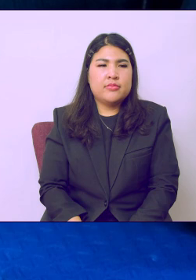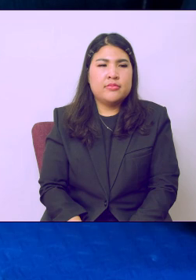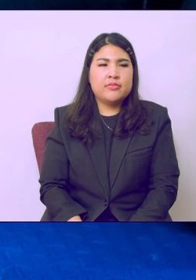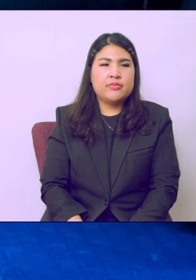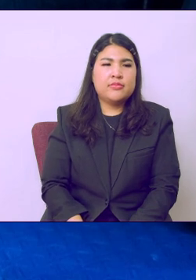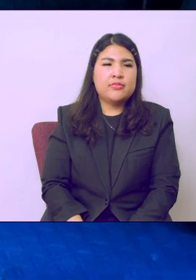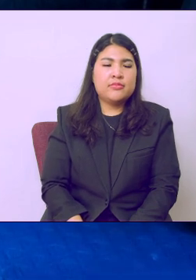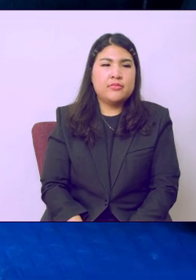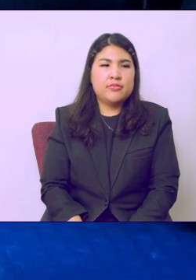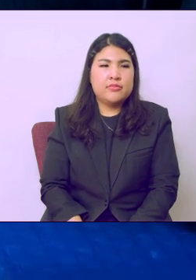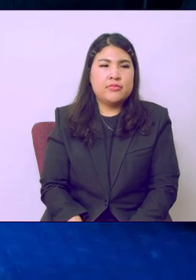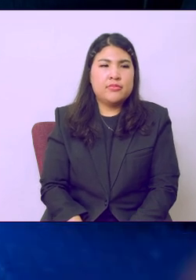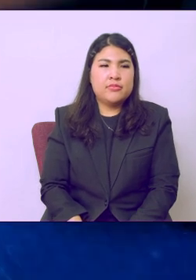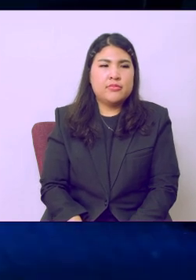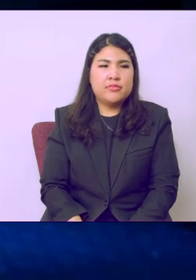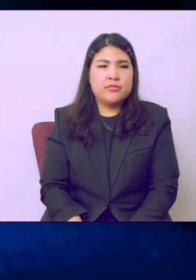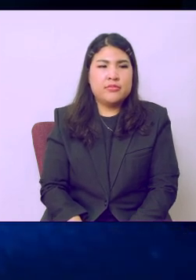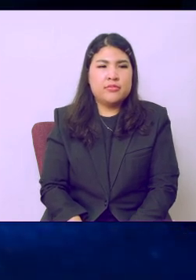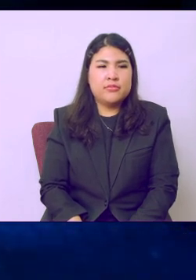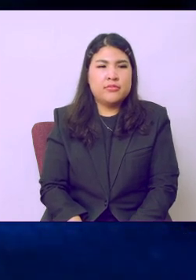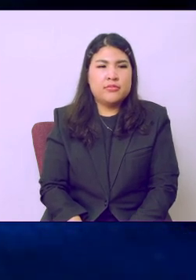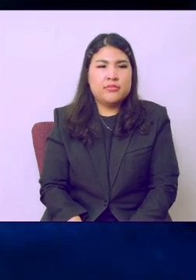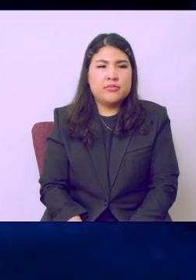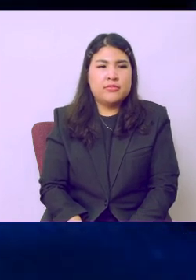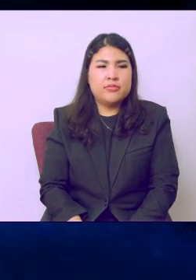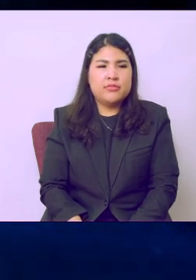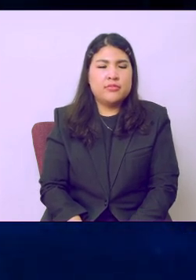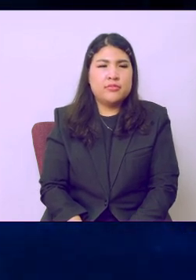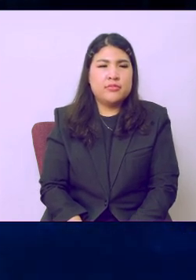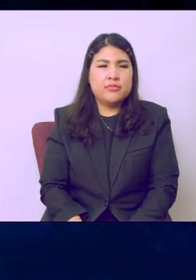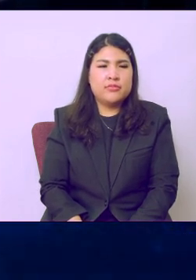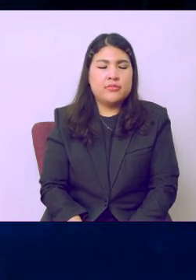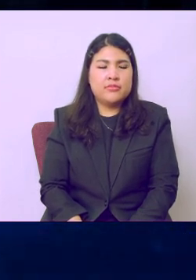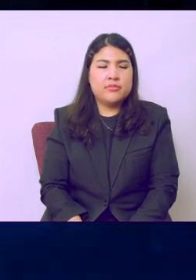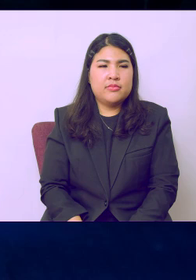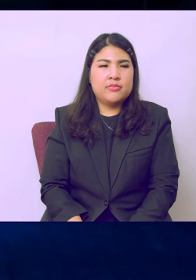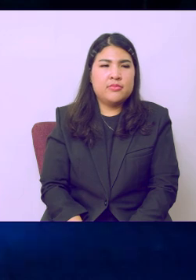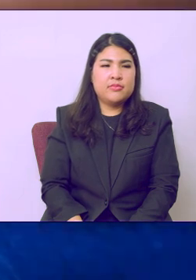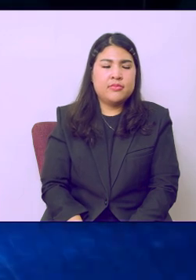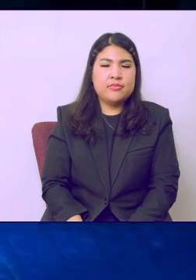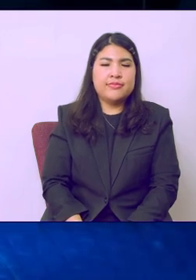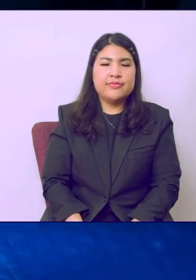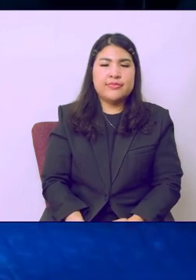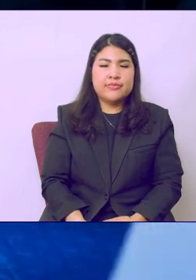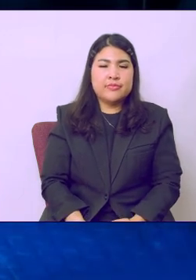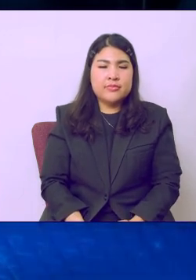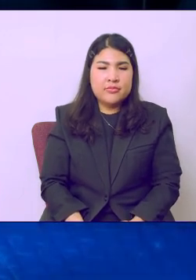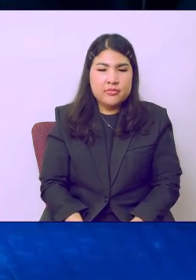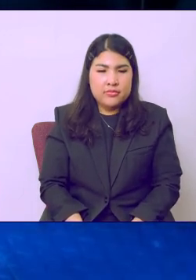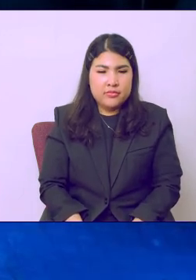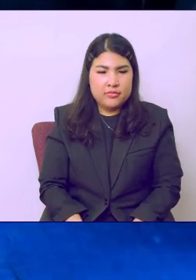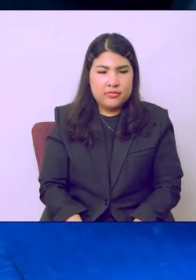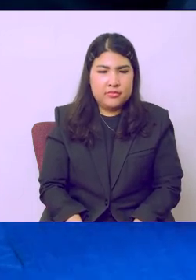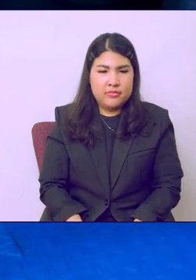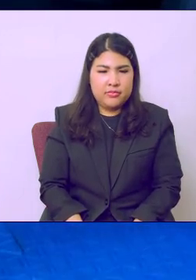ตุ๋มอ่าหมุนเข้าต้องต้องปรับนิดนึงครับอ่าใช่ๆๆๆๆๆครับหายใจเข้า